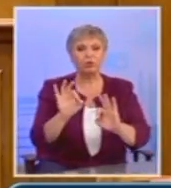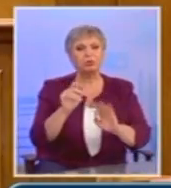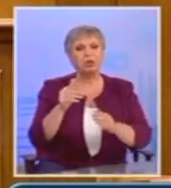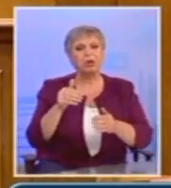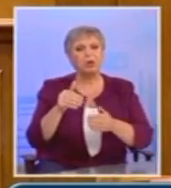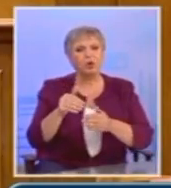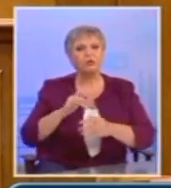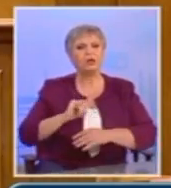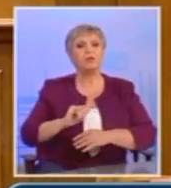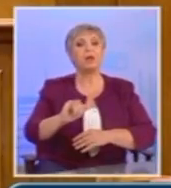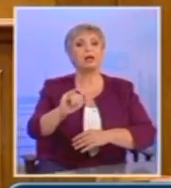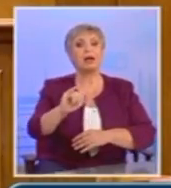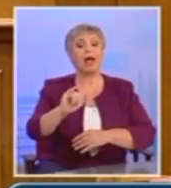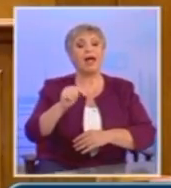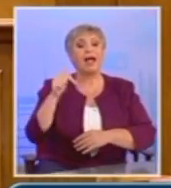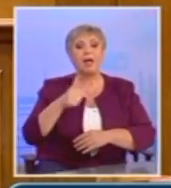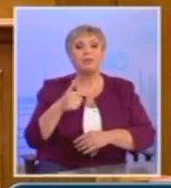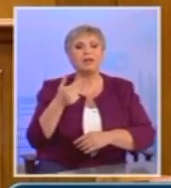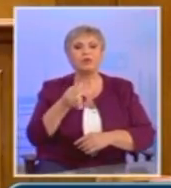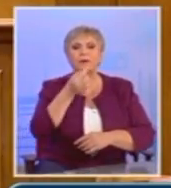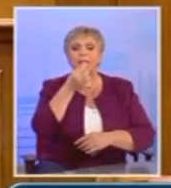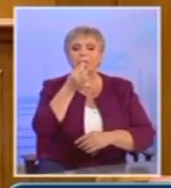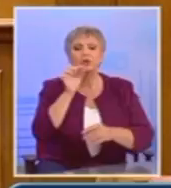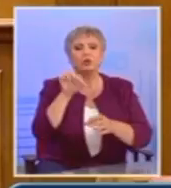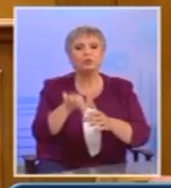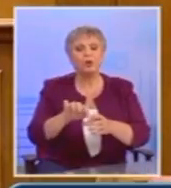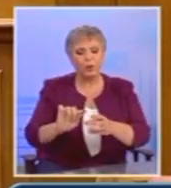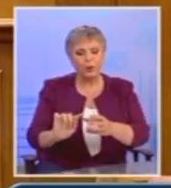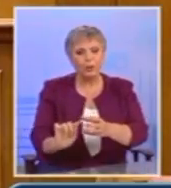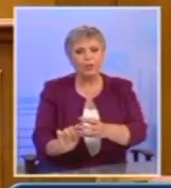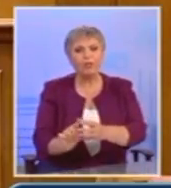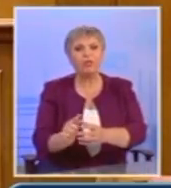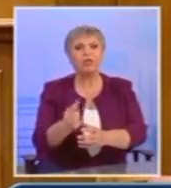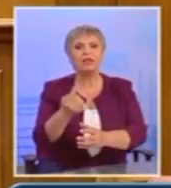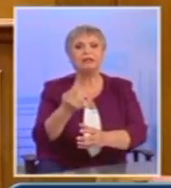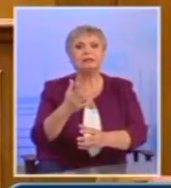δημοκρατίας και αξιοπρέπειας που ρίξαμε θα φέρει καρπούς και σε άλλους λαούς στην Ευρώπη.